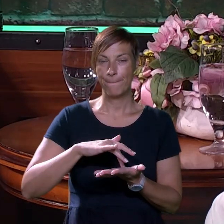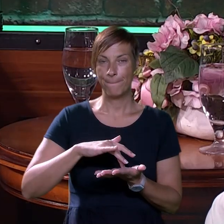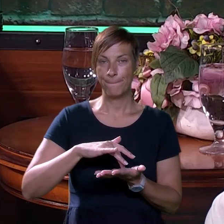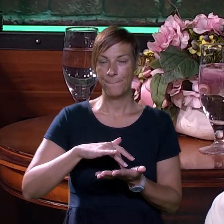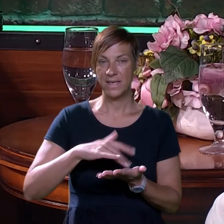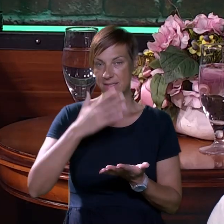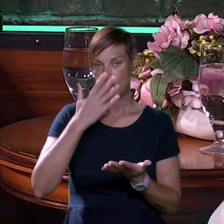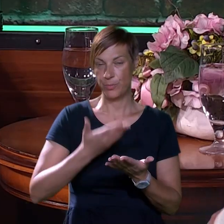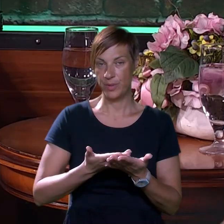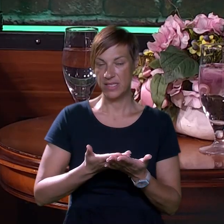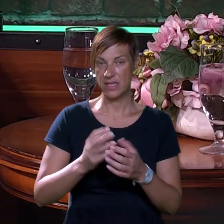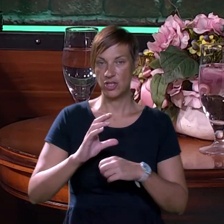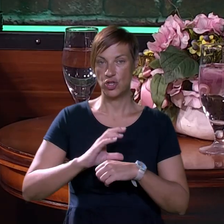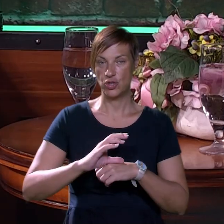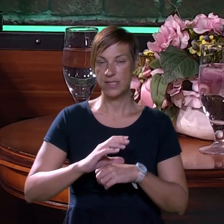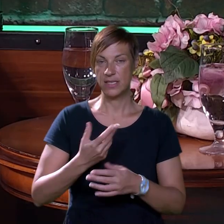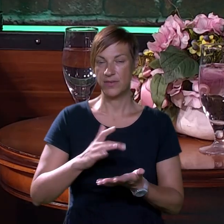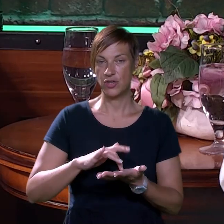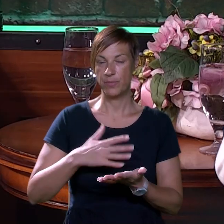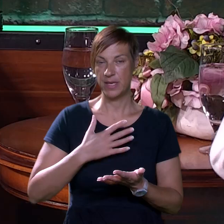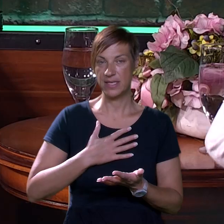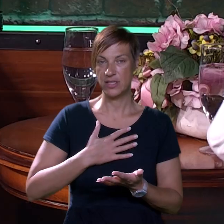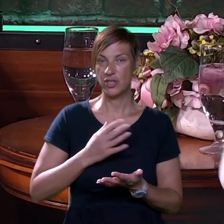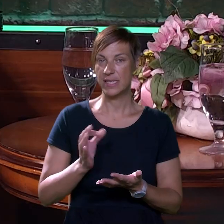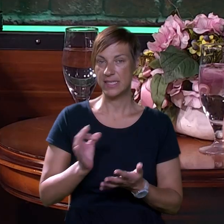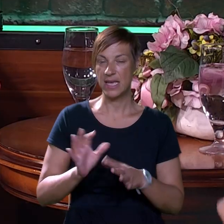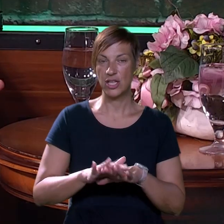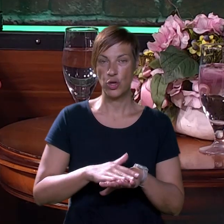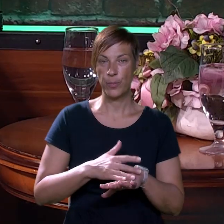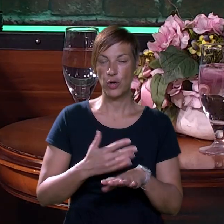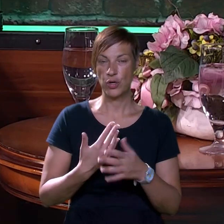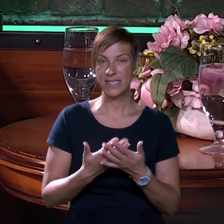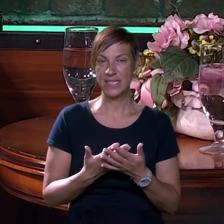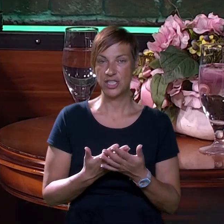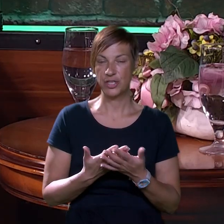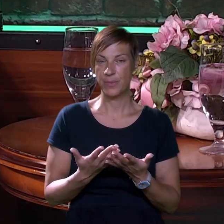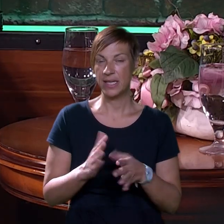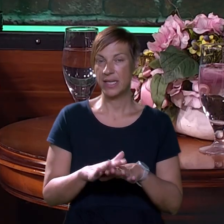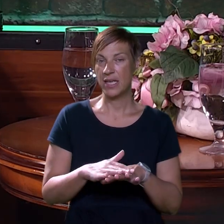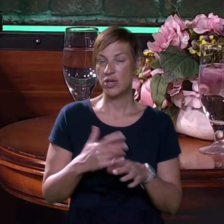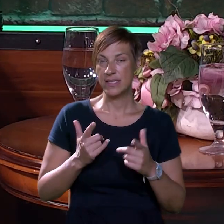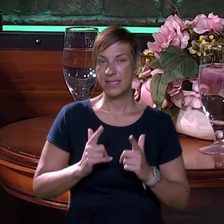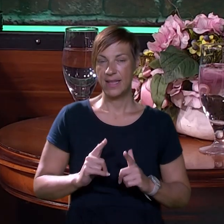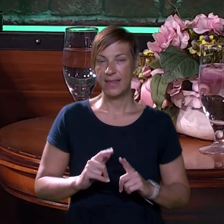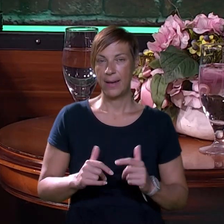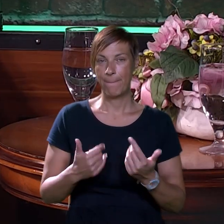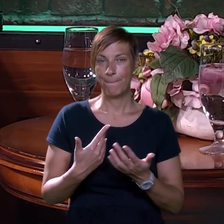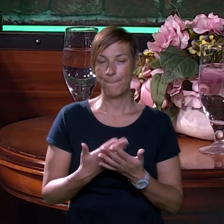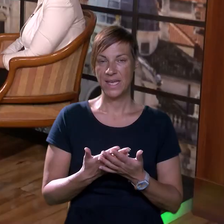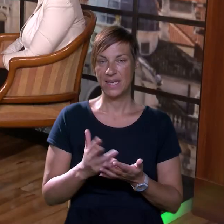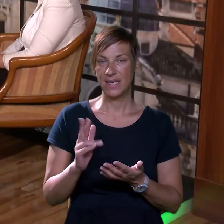mjesto priznato biti od crkve. Mm-hmm. To je mjesto gdje se ja dobro osjećam, gdje osjetim mir,